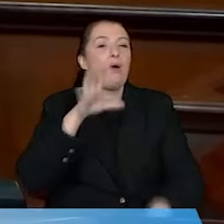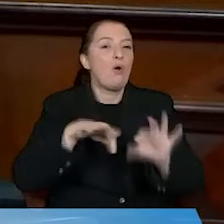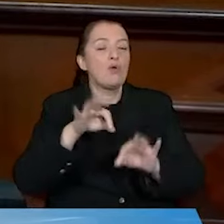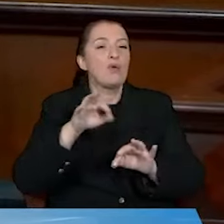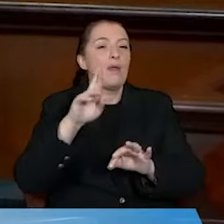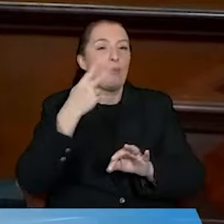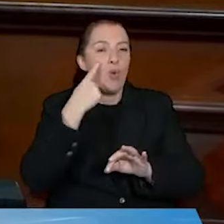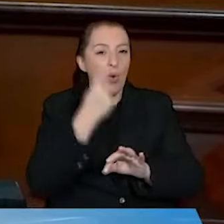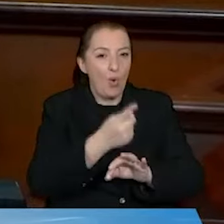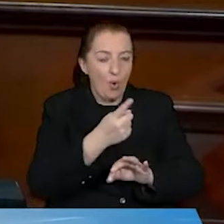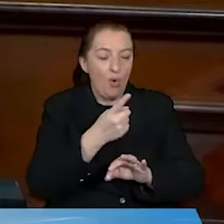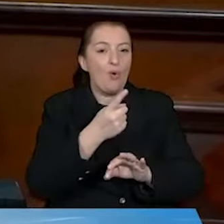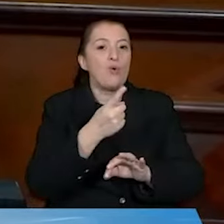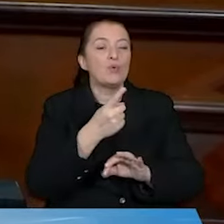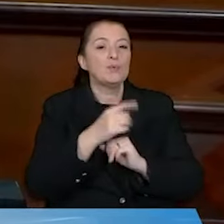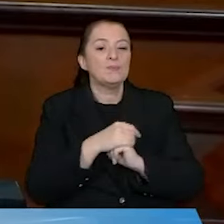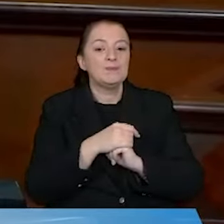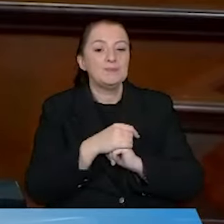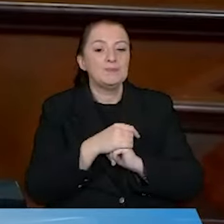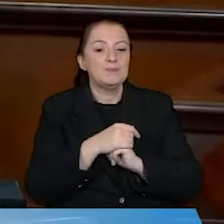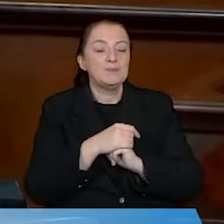yapılırsa burada göreceğiniz rakamı ben şimdiden söylüyorum.